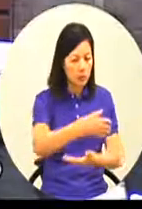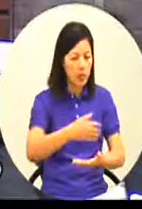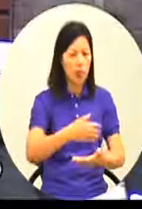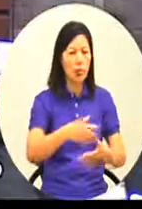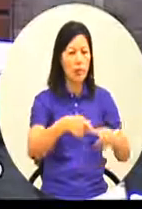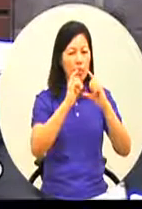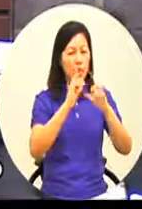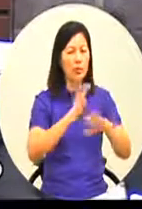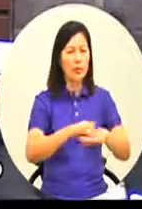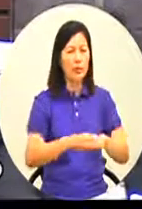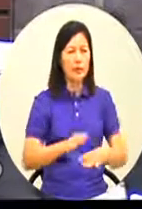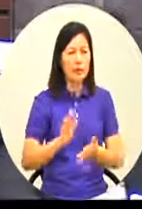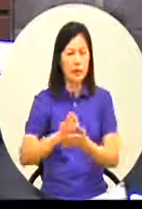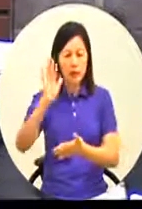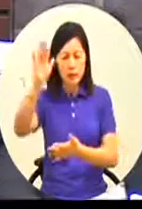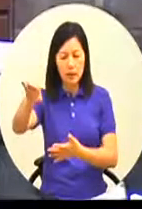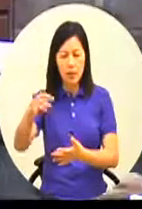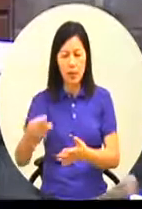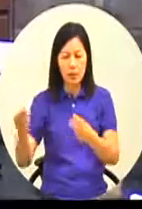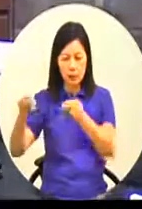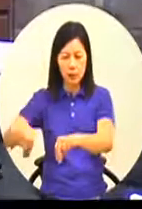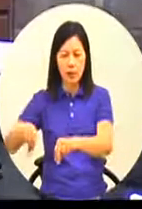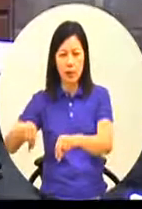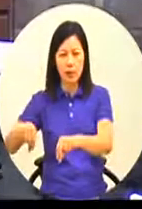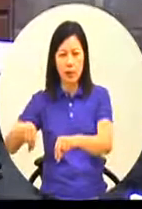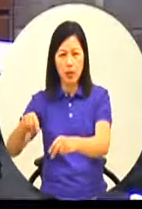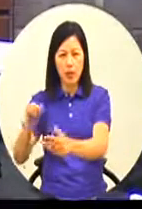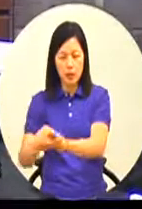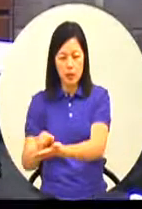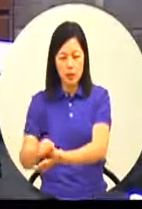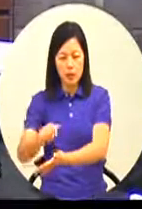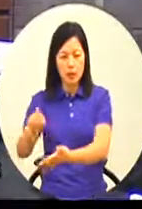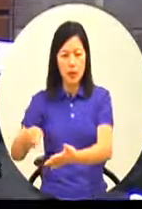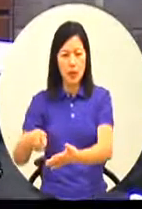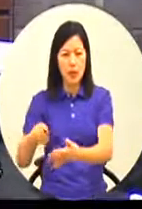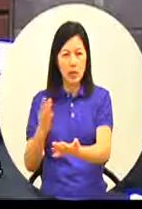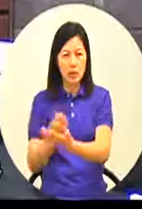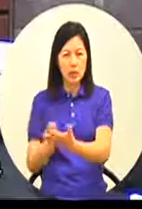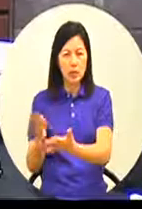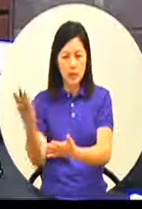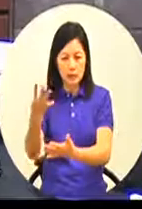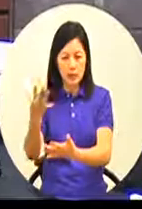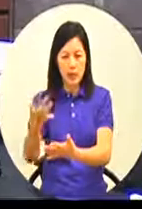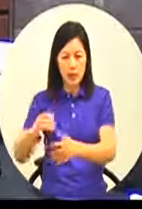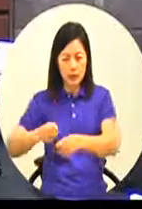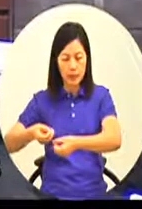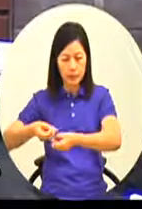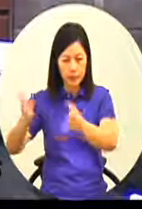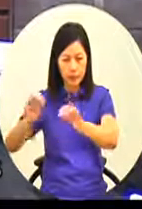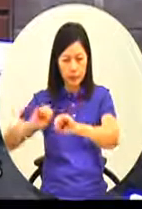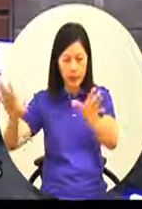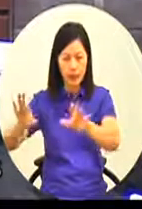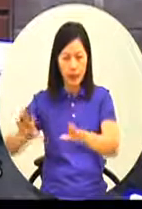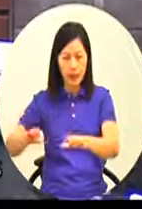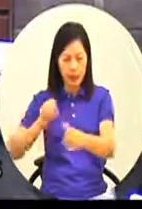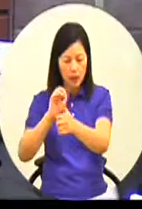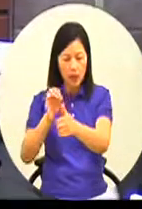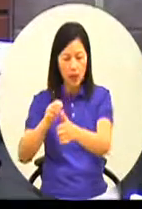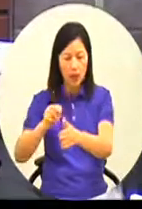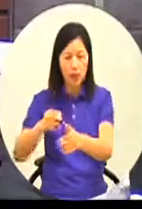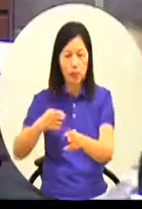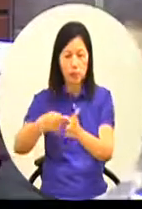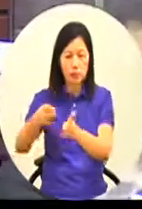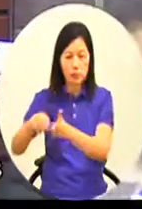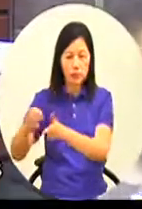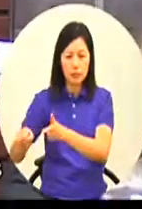革是说，在我们的企业里面，而且我们也经过第四类的发行，也通知各单位了，就是